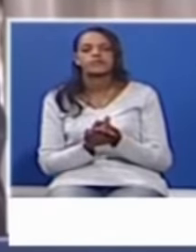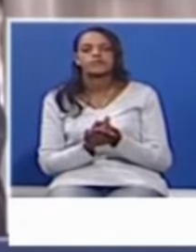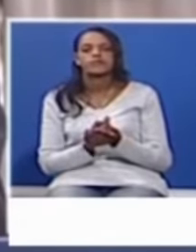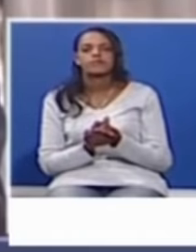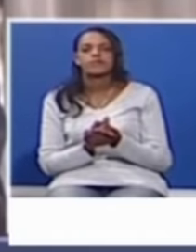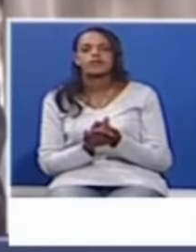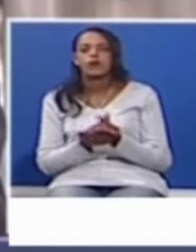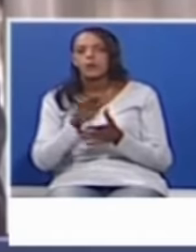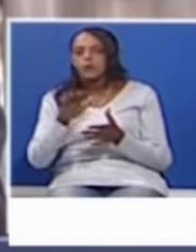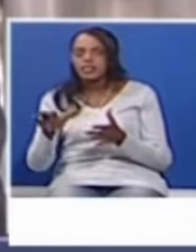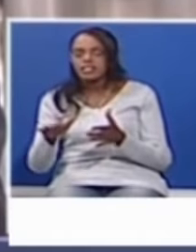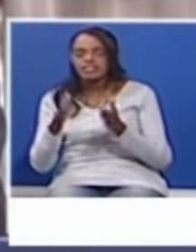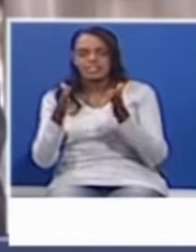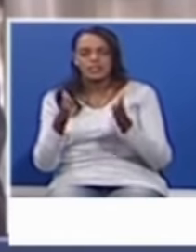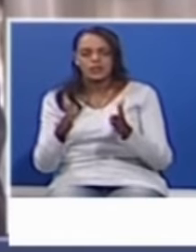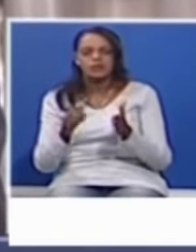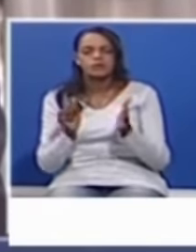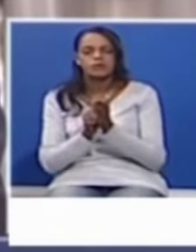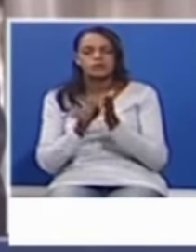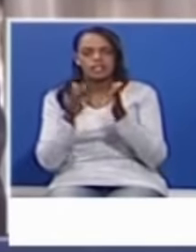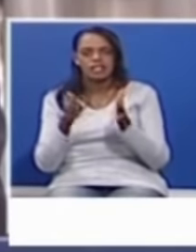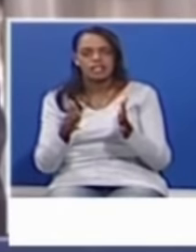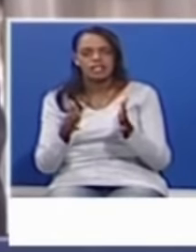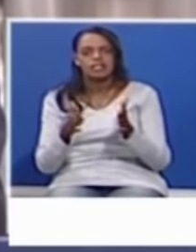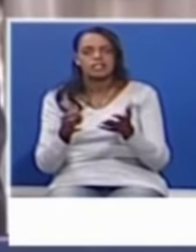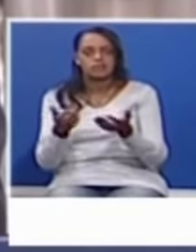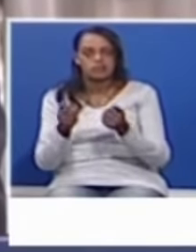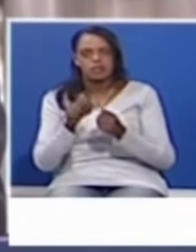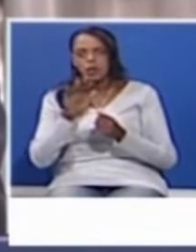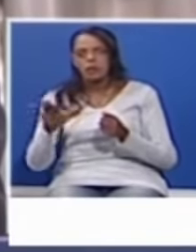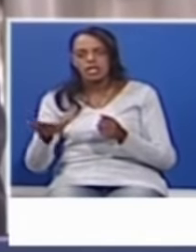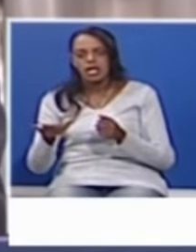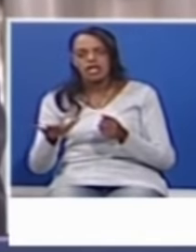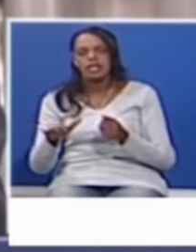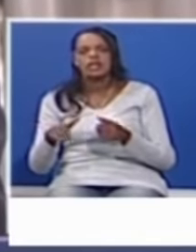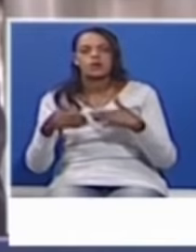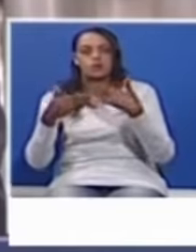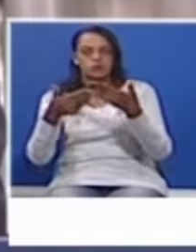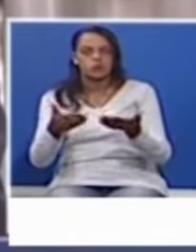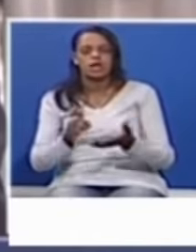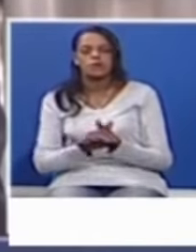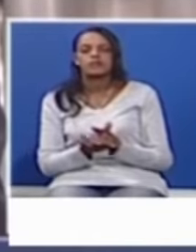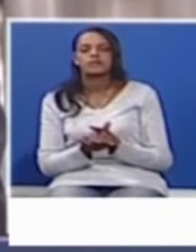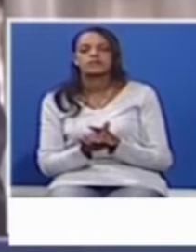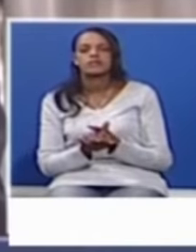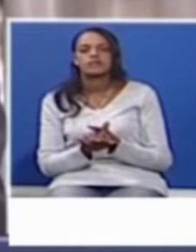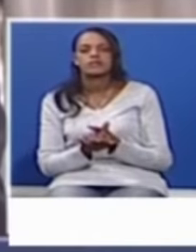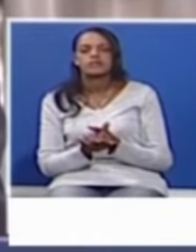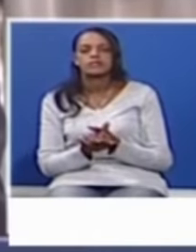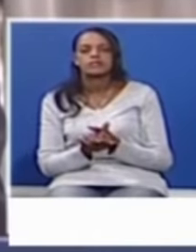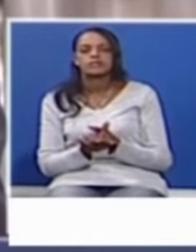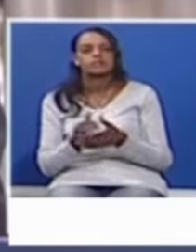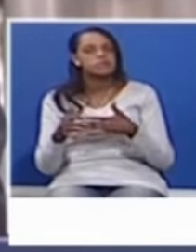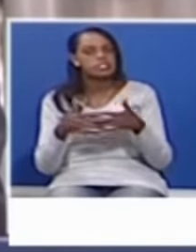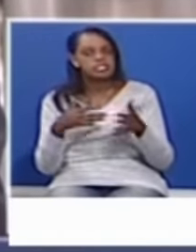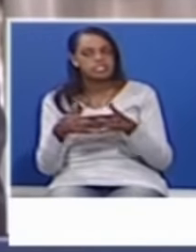ካርታ ተዳልዩ ብዝምልከቱ ኣካል ዓባና ምስ ተረከበ እቲ ናይ ጤሳ ዕደላ ወይ ከዓ ናይ ጤሳ